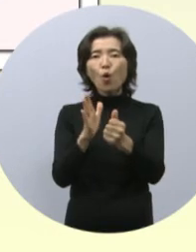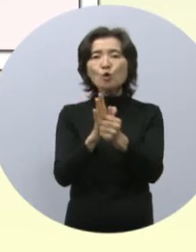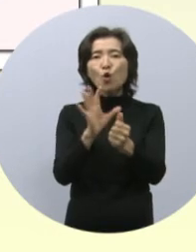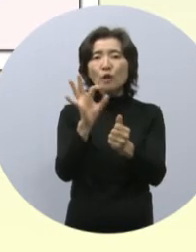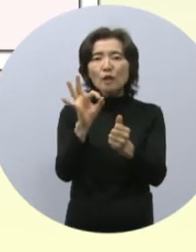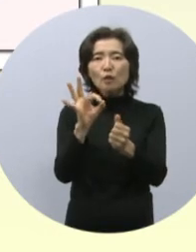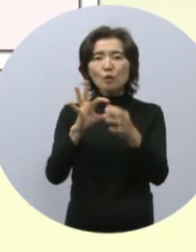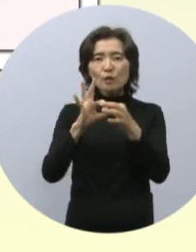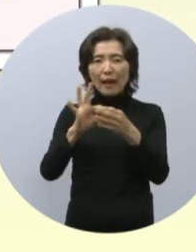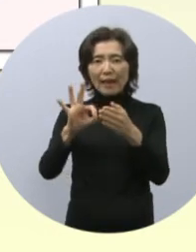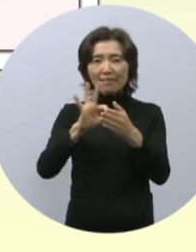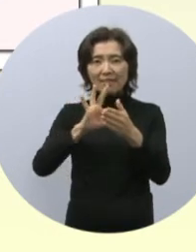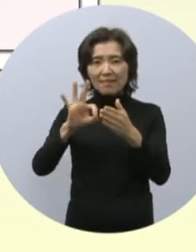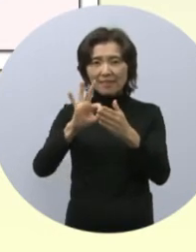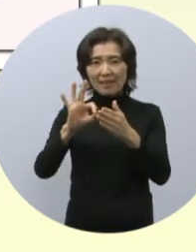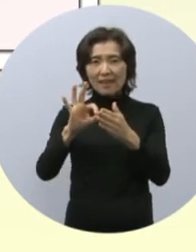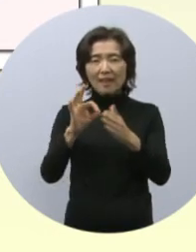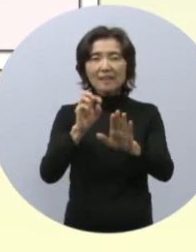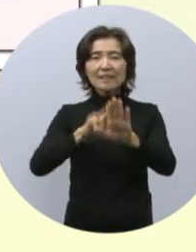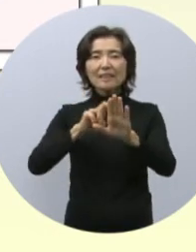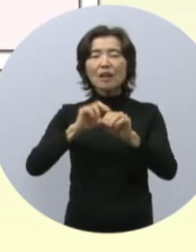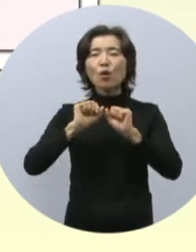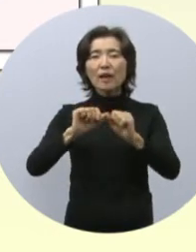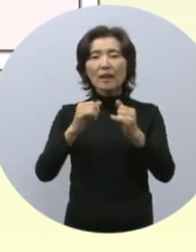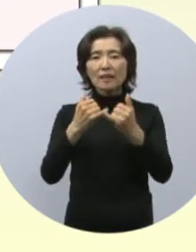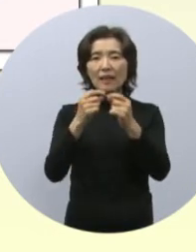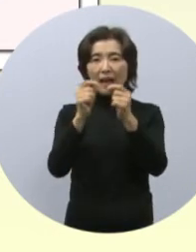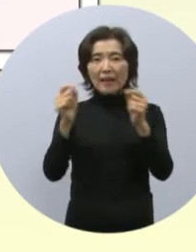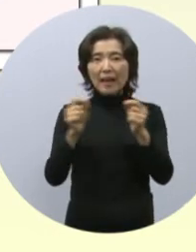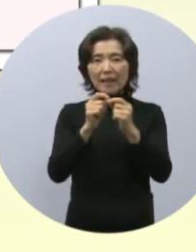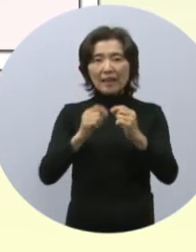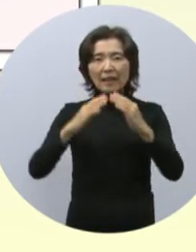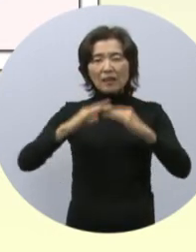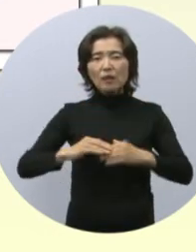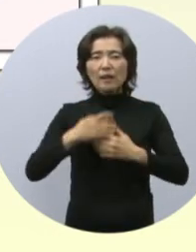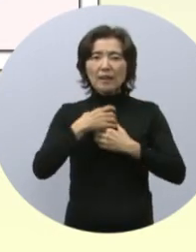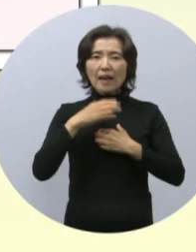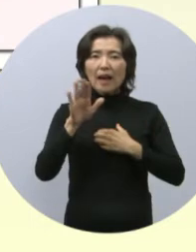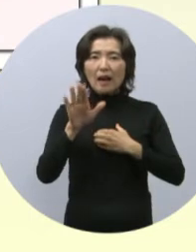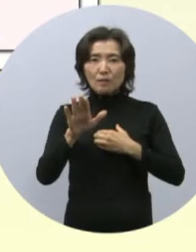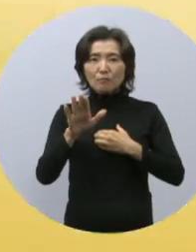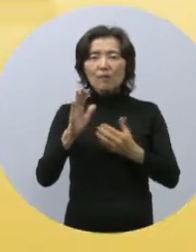果、倒壊の危険があると判断された方です。